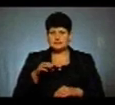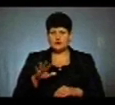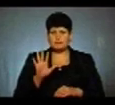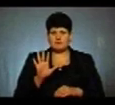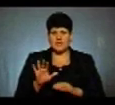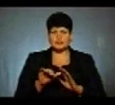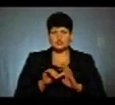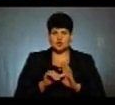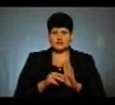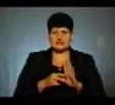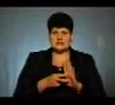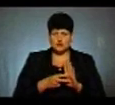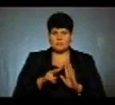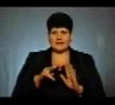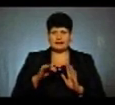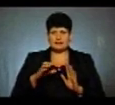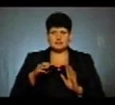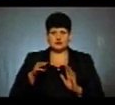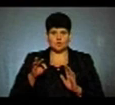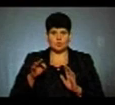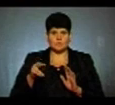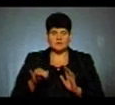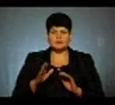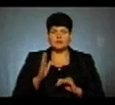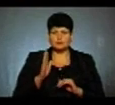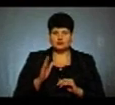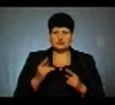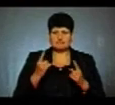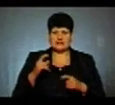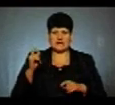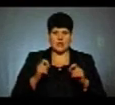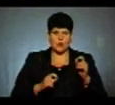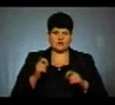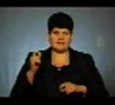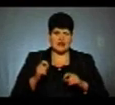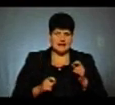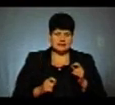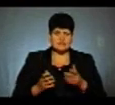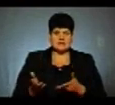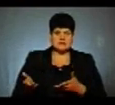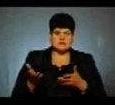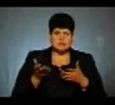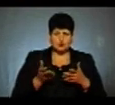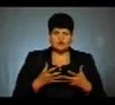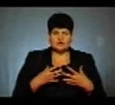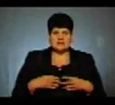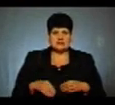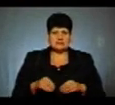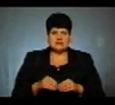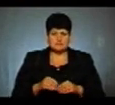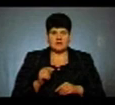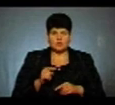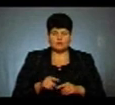5, 6, 7, якщо не помиляюсь, листопада, де буде велика конференція, де запрошуються саме сім'ї для того, щоб вони